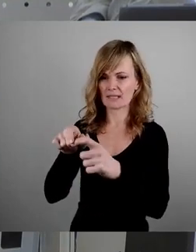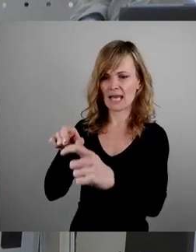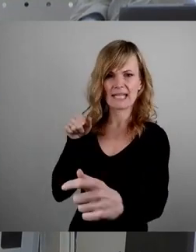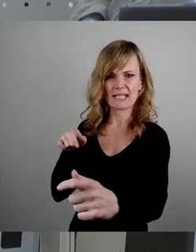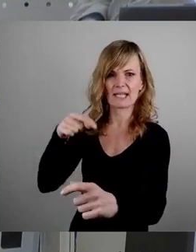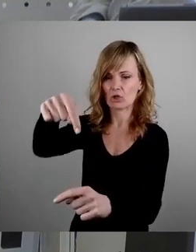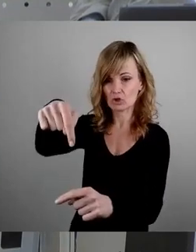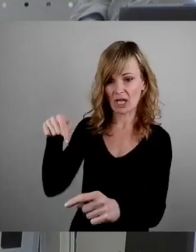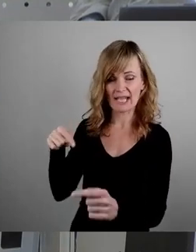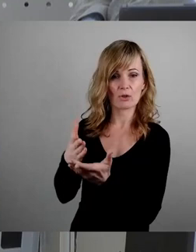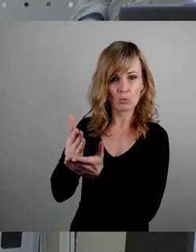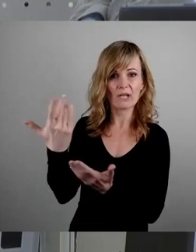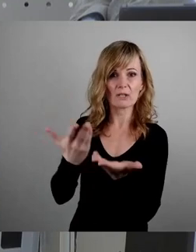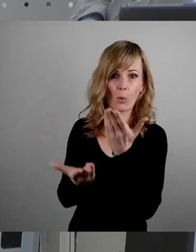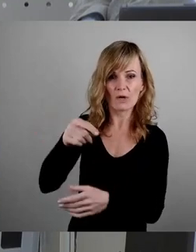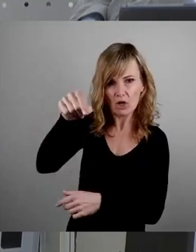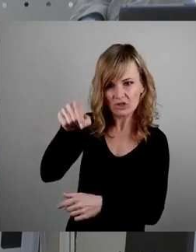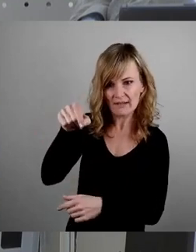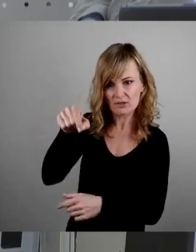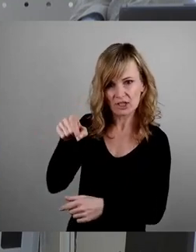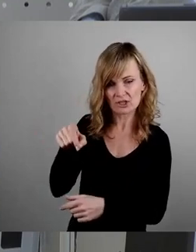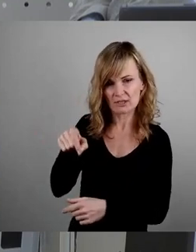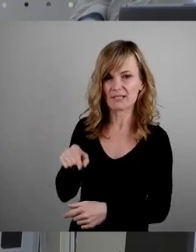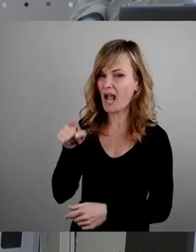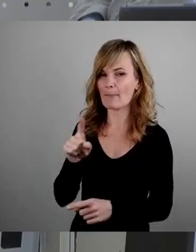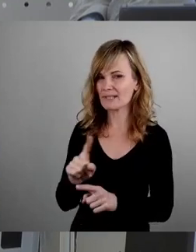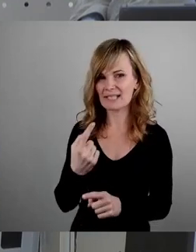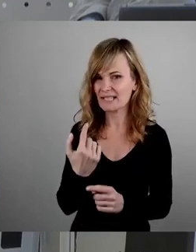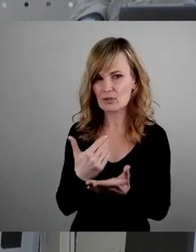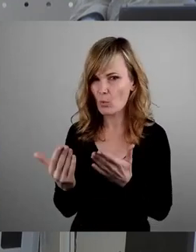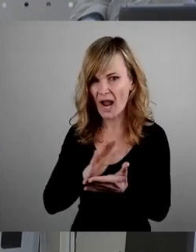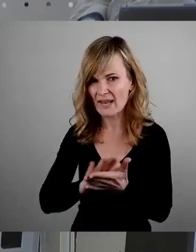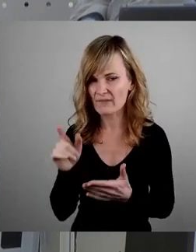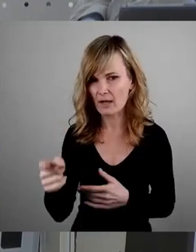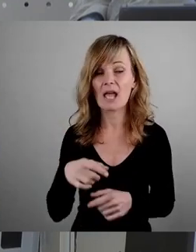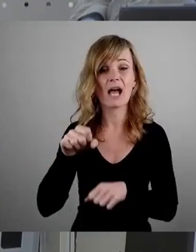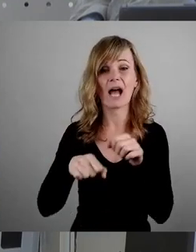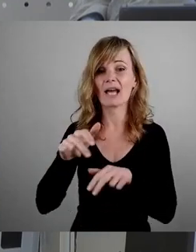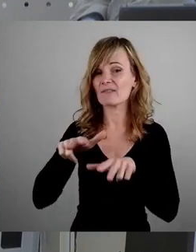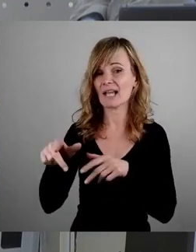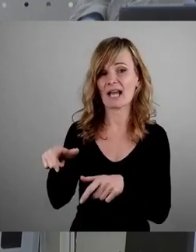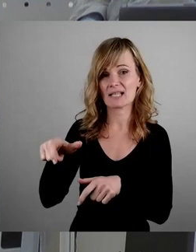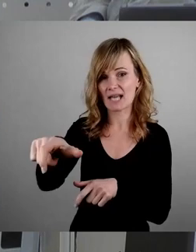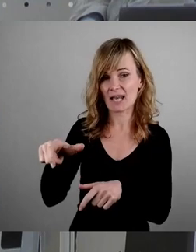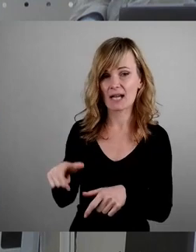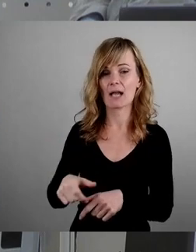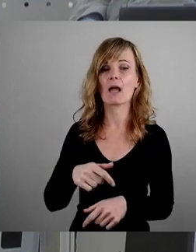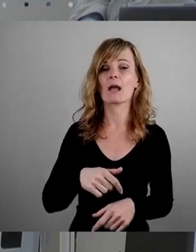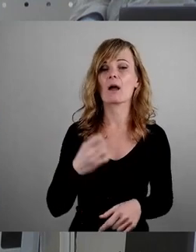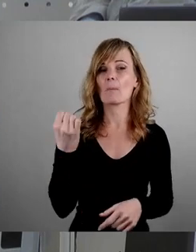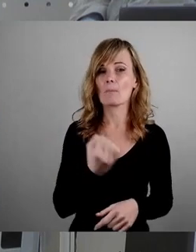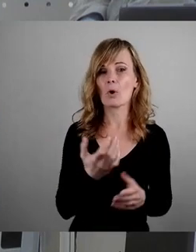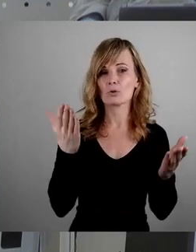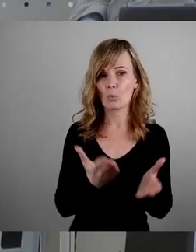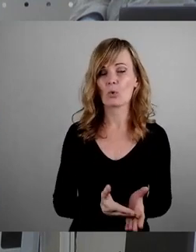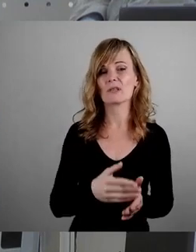Der Baubürgermeister hat vorher, er hat es ja geäußert, die Radverkehrsanlage von der Mordgrundbrücke durchzuziehen bis,